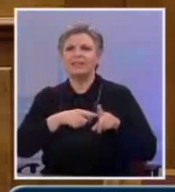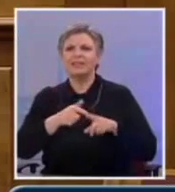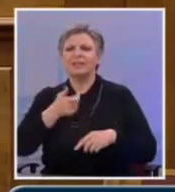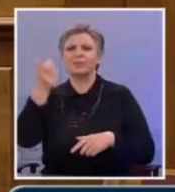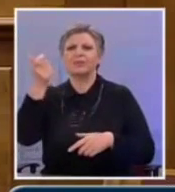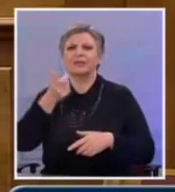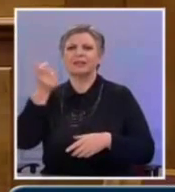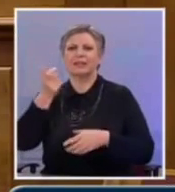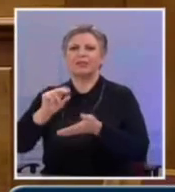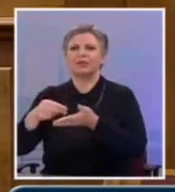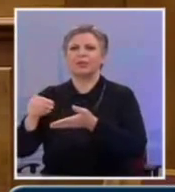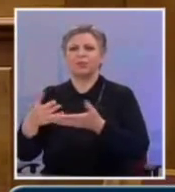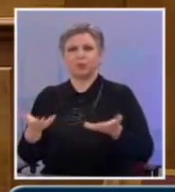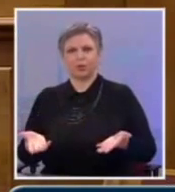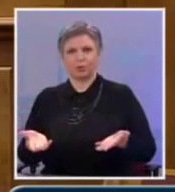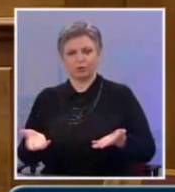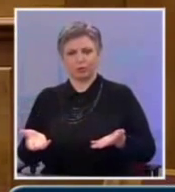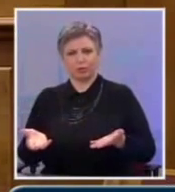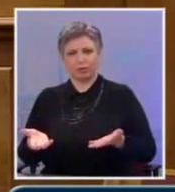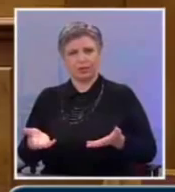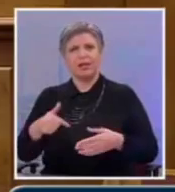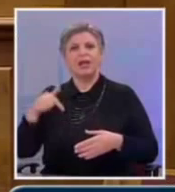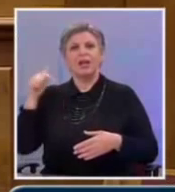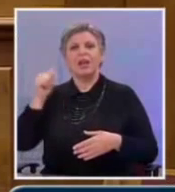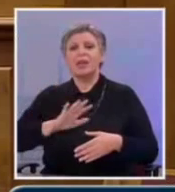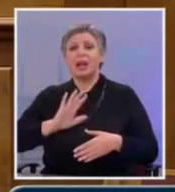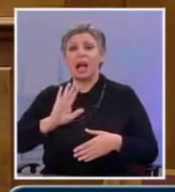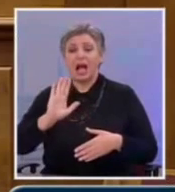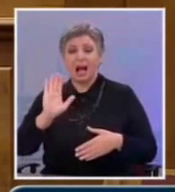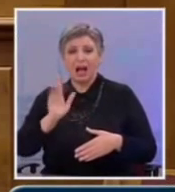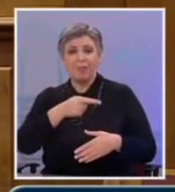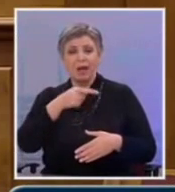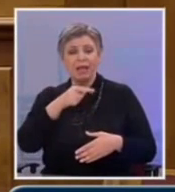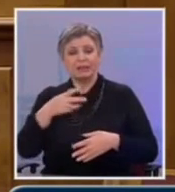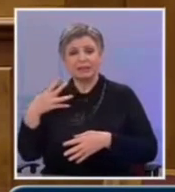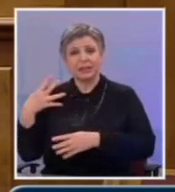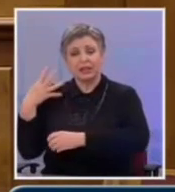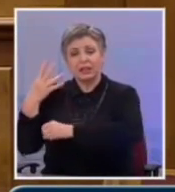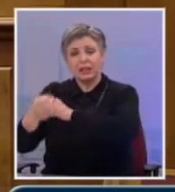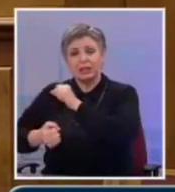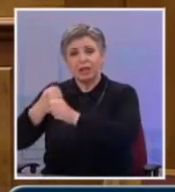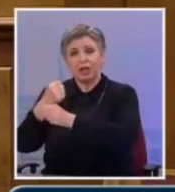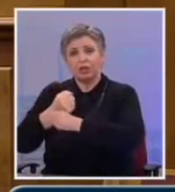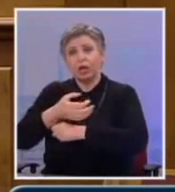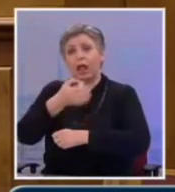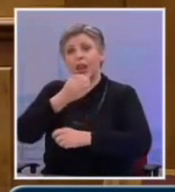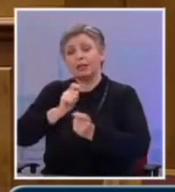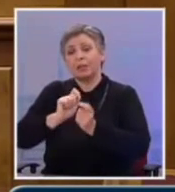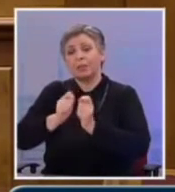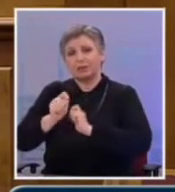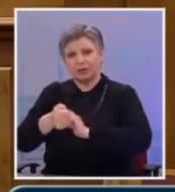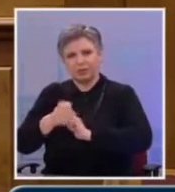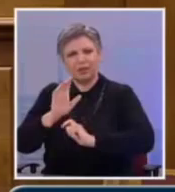τελειώσει η λιτότητα, όταν τελειώσουν οι απορριθμίσεις που εσείς τέσσερα χρόνια τώρα τις ονομάζετε μεταρυθμίσεις.